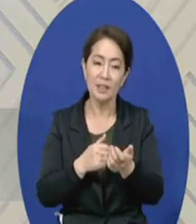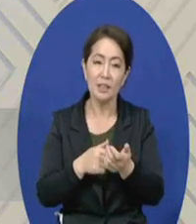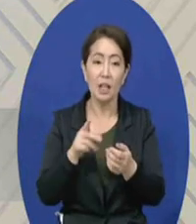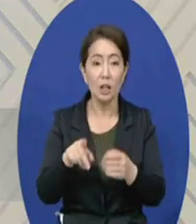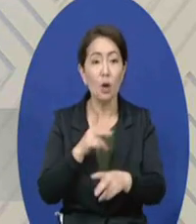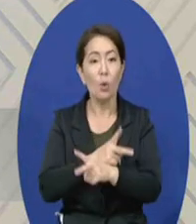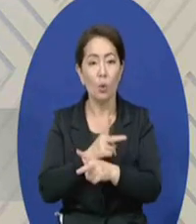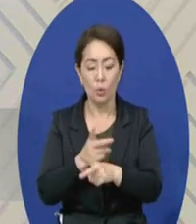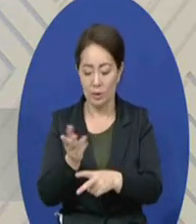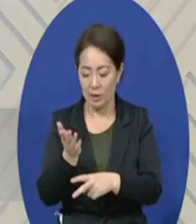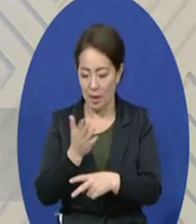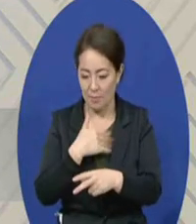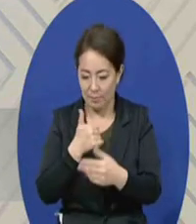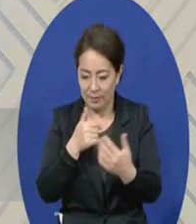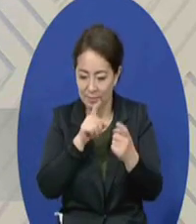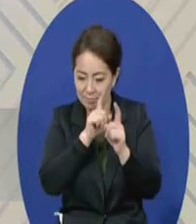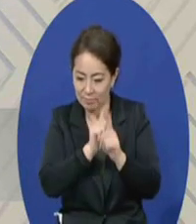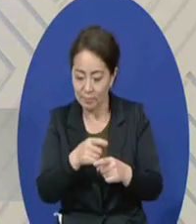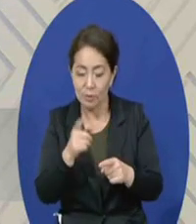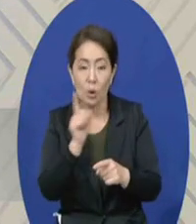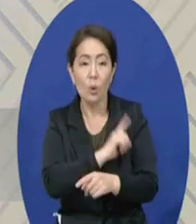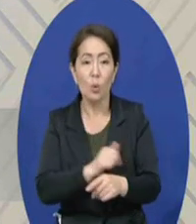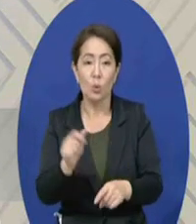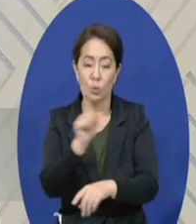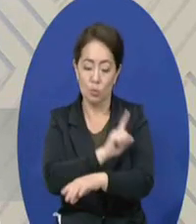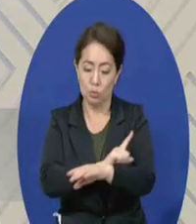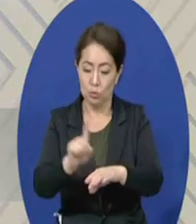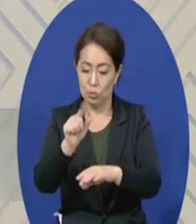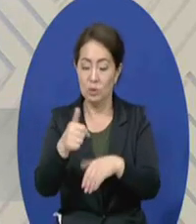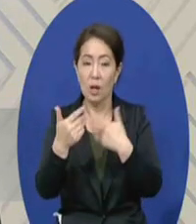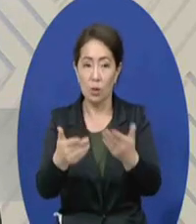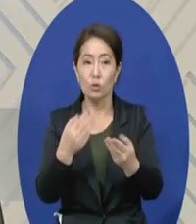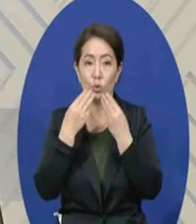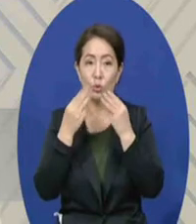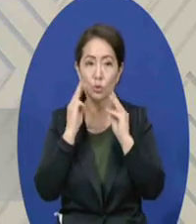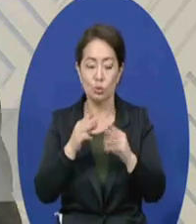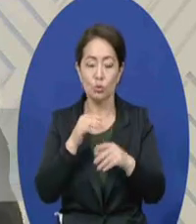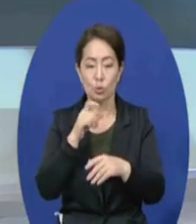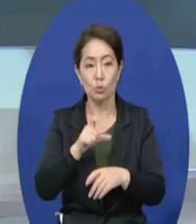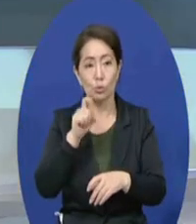энэ хууль маань амьдралд үр дүн өгөөч шударга шүүхтэй бол гард түмний одоо хүсэл биелнэ.